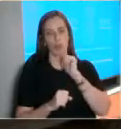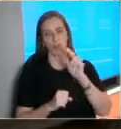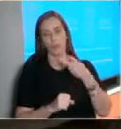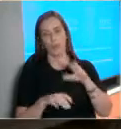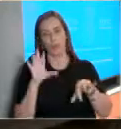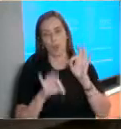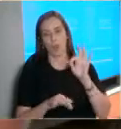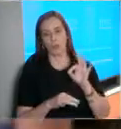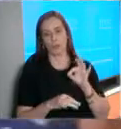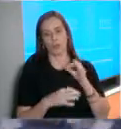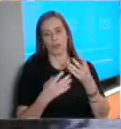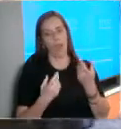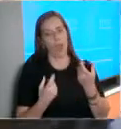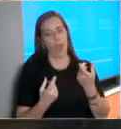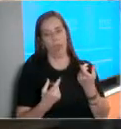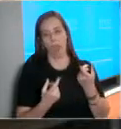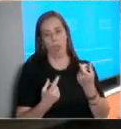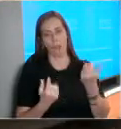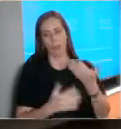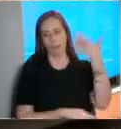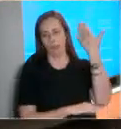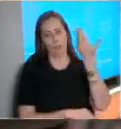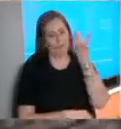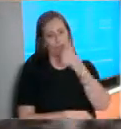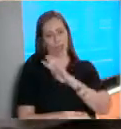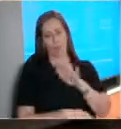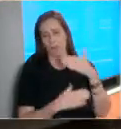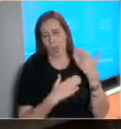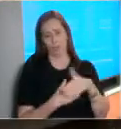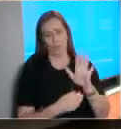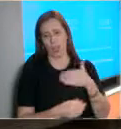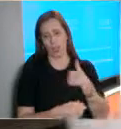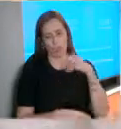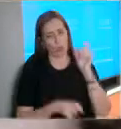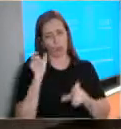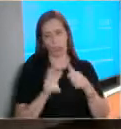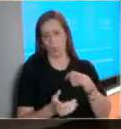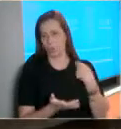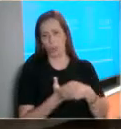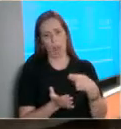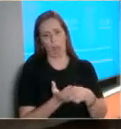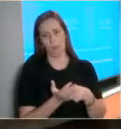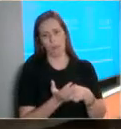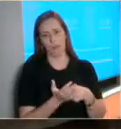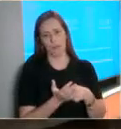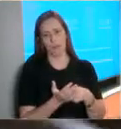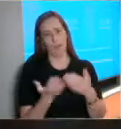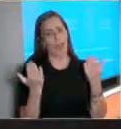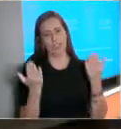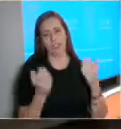לקלפי, והרבה כסף זה הולך למדינה, וזה חבל. בסופו של דבר גם אנחנו האזרחים, אנחנו משלמים על זה,